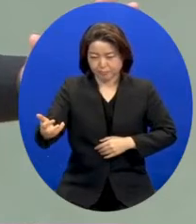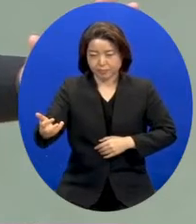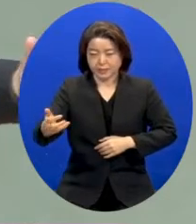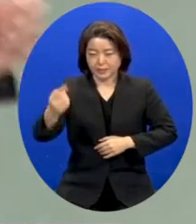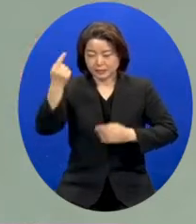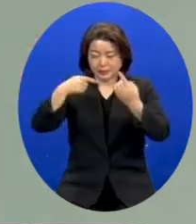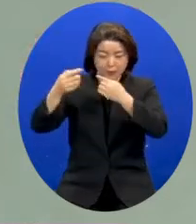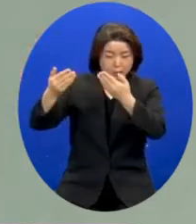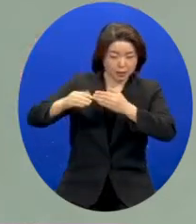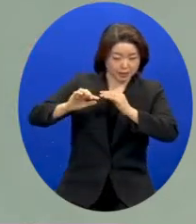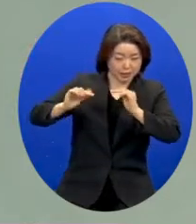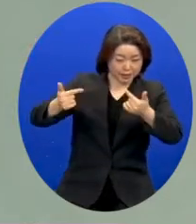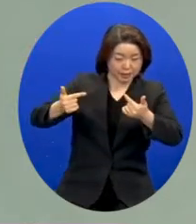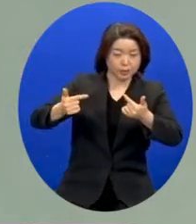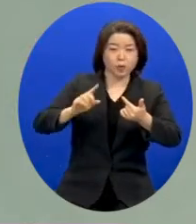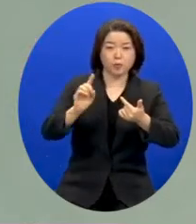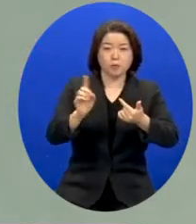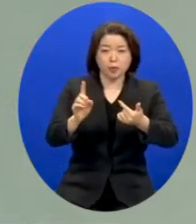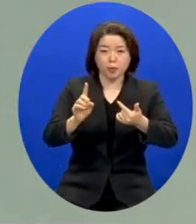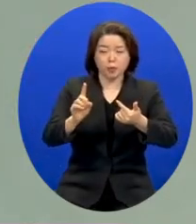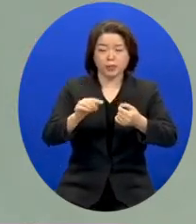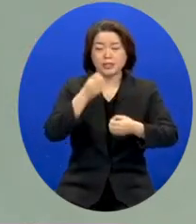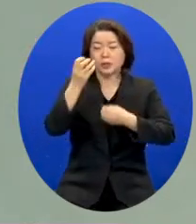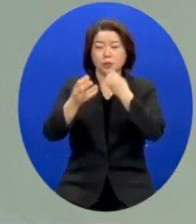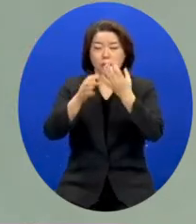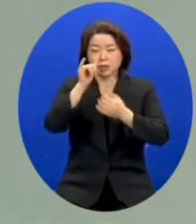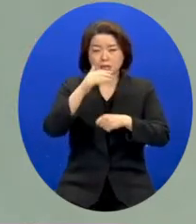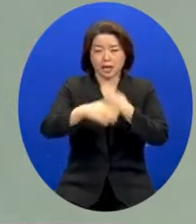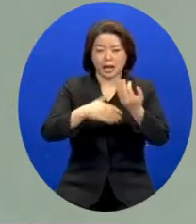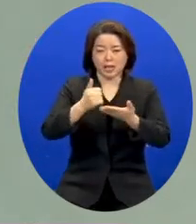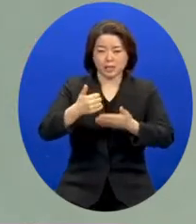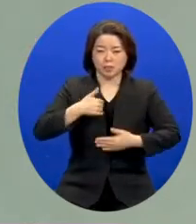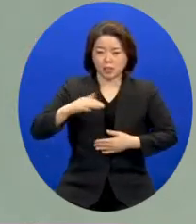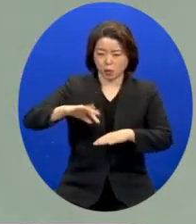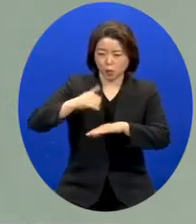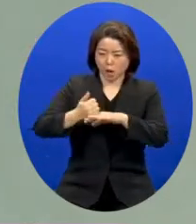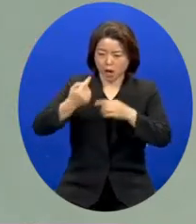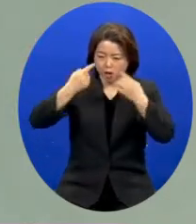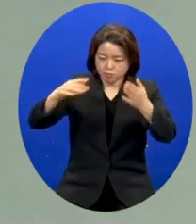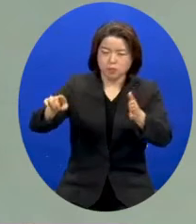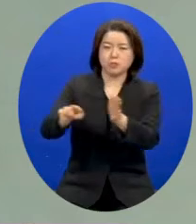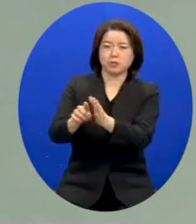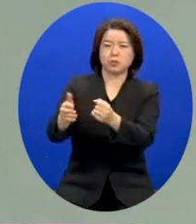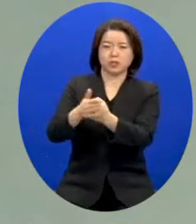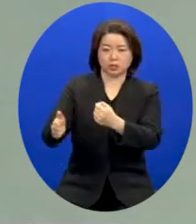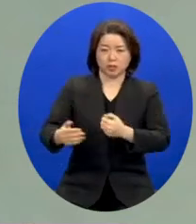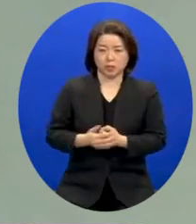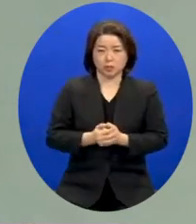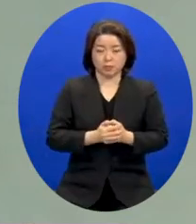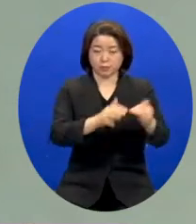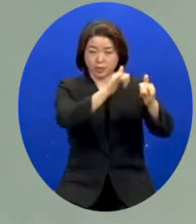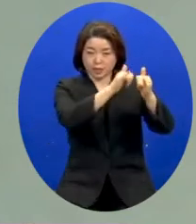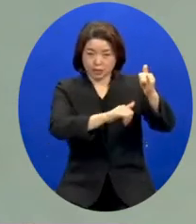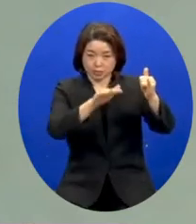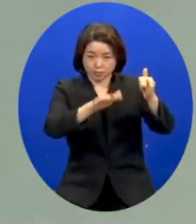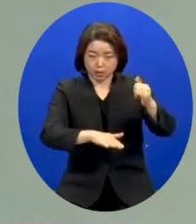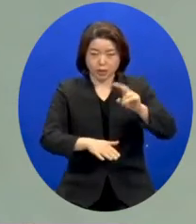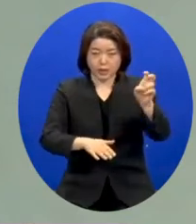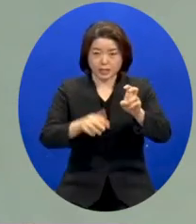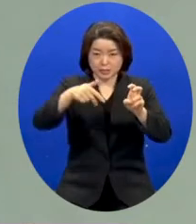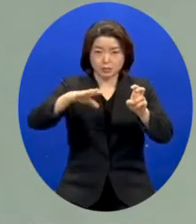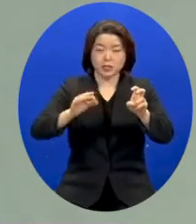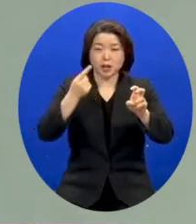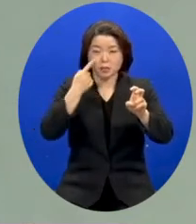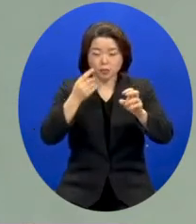노래했습니다. 하나님이 자신의 왕인 것을 분명히 믿었기 때문에. 역대하 20장에 보면